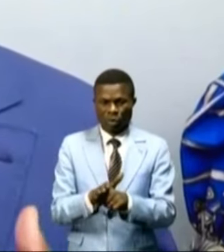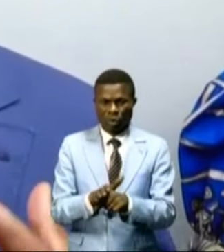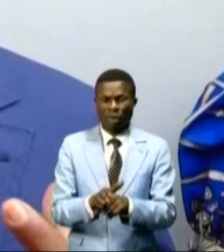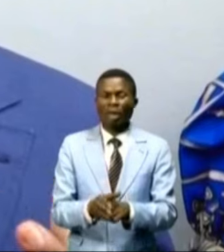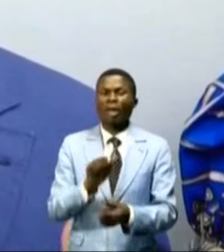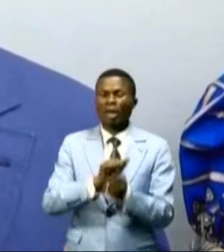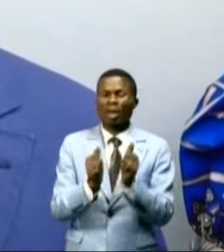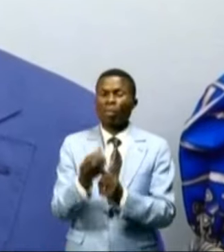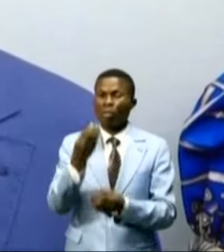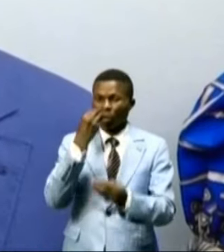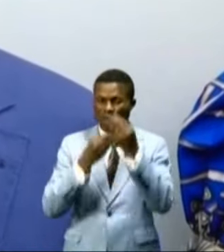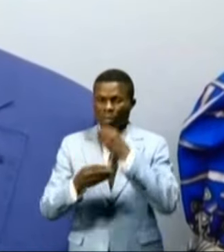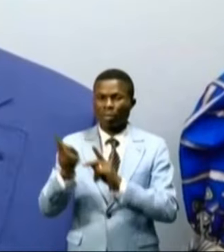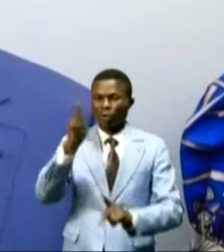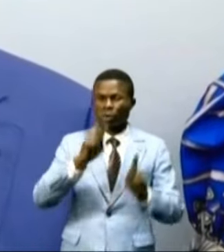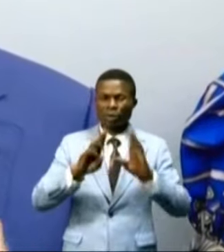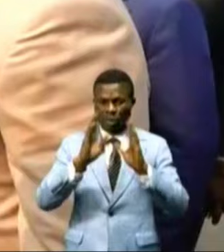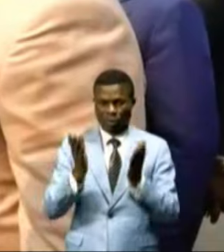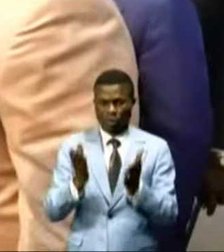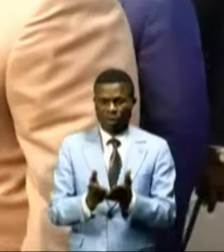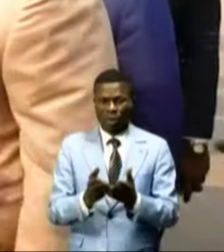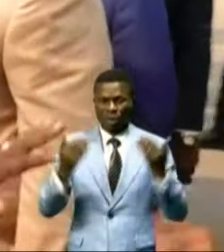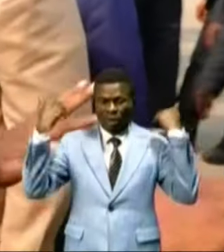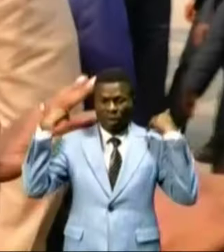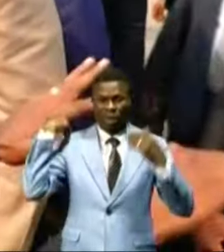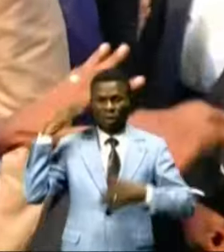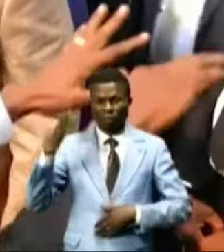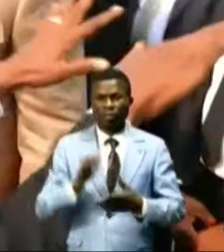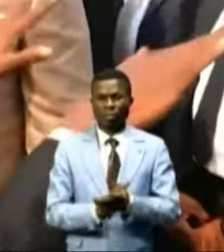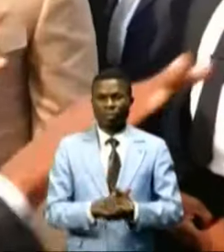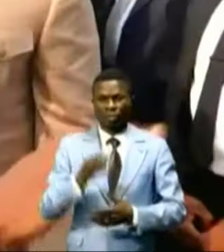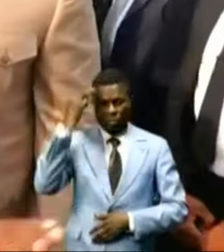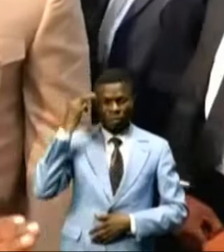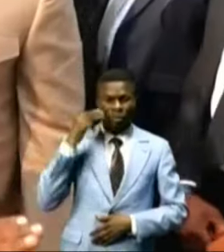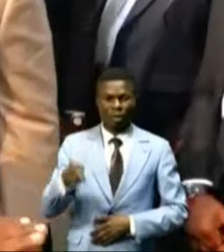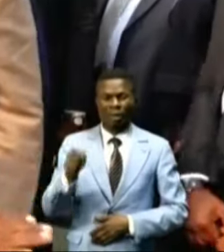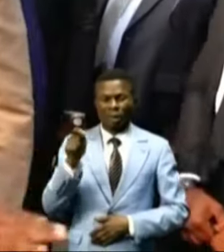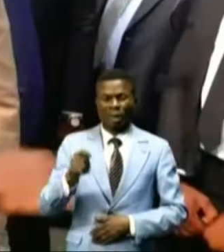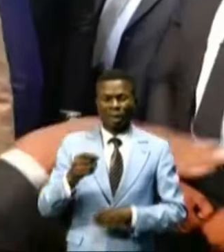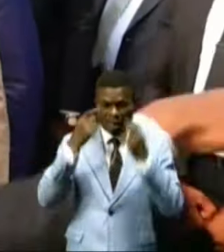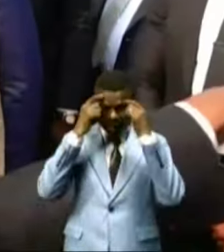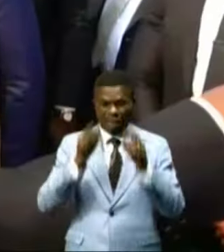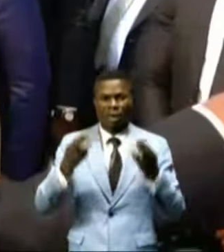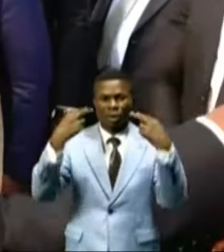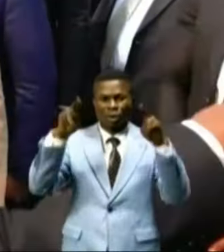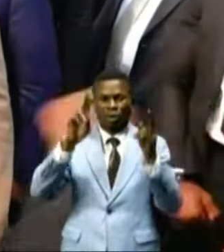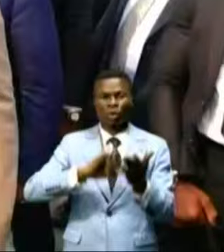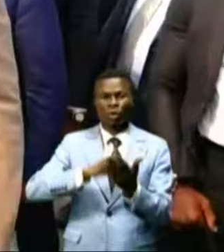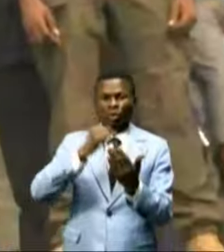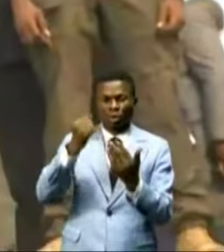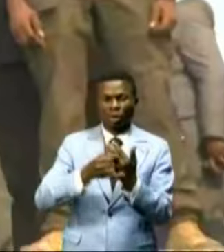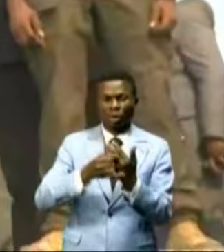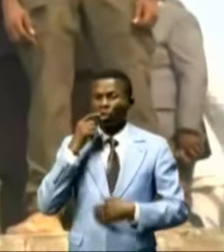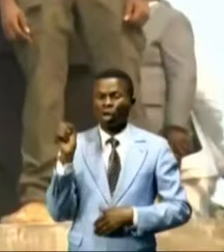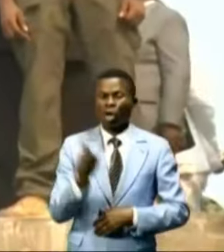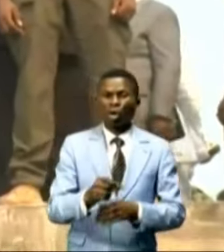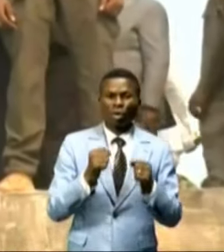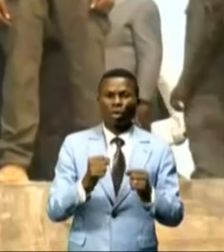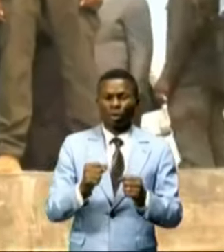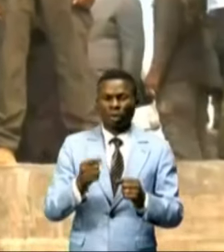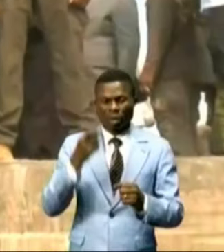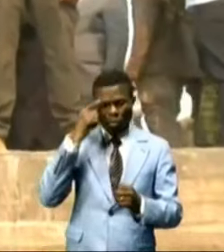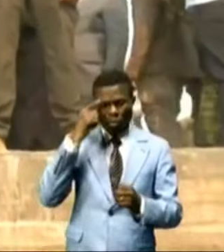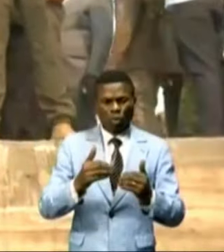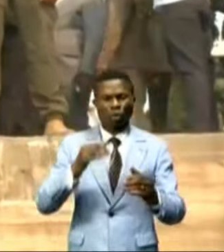alimentaire et nutritionnelle. Le premier citoyen du pays qui tient à la réussite de ce projet a donné des instructions fermes pour le